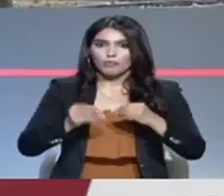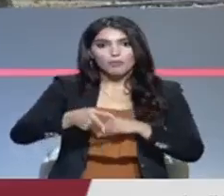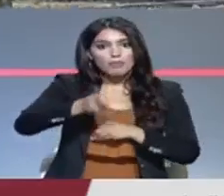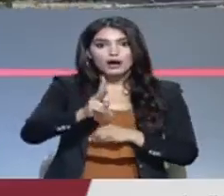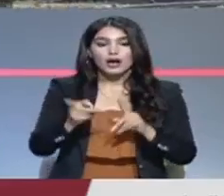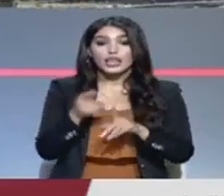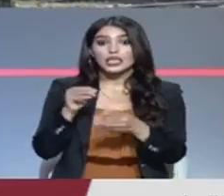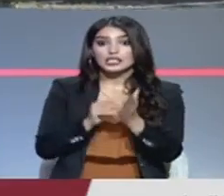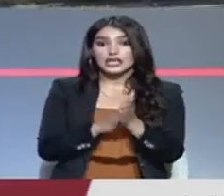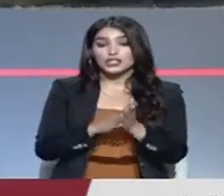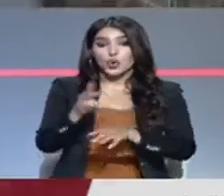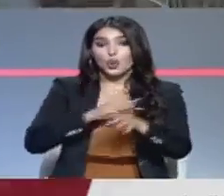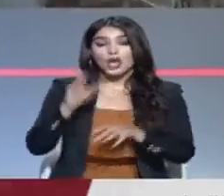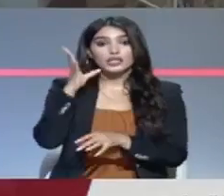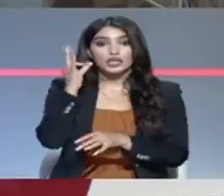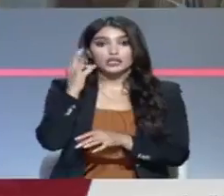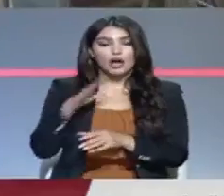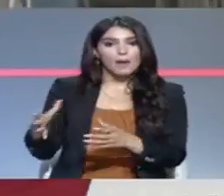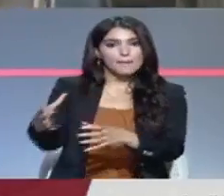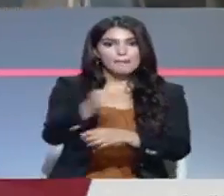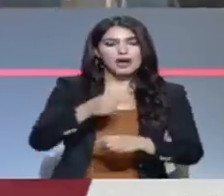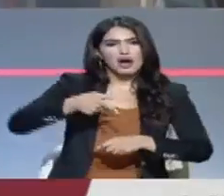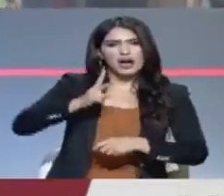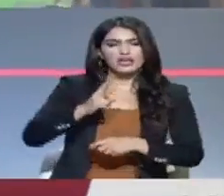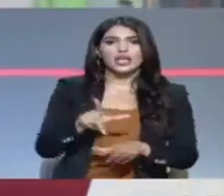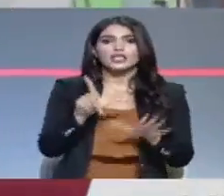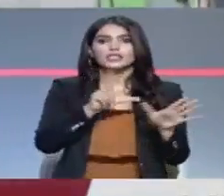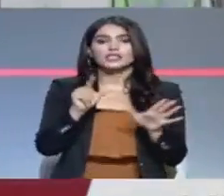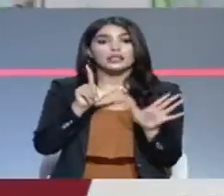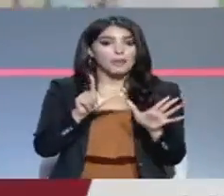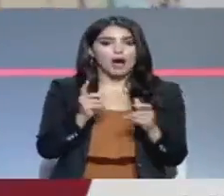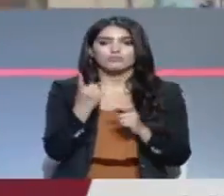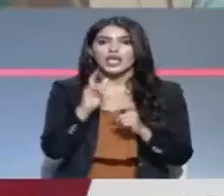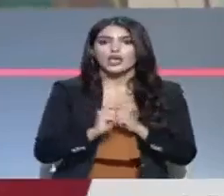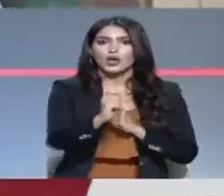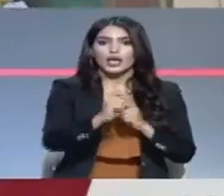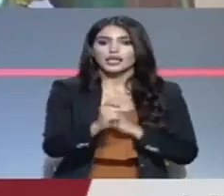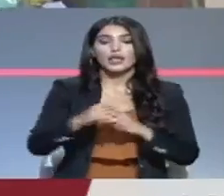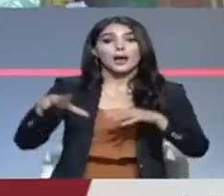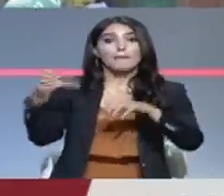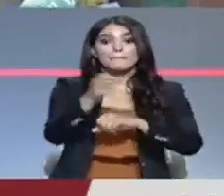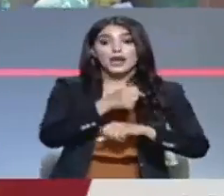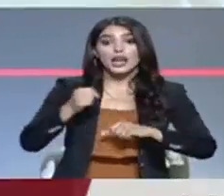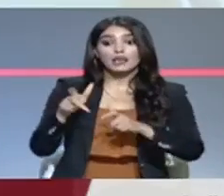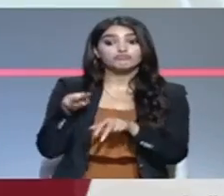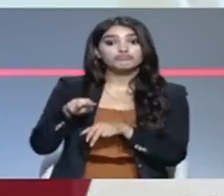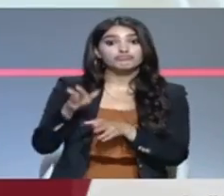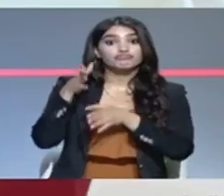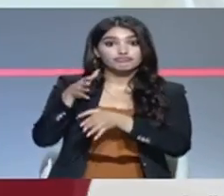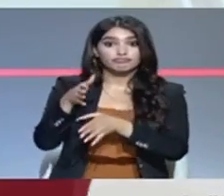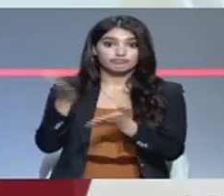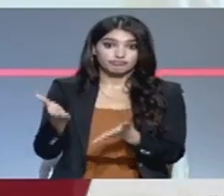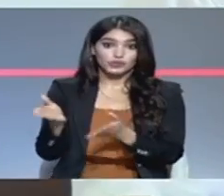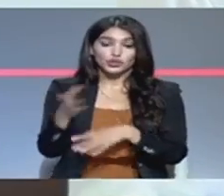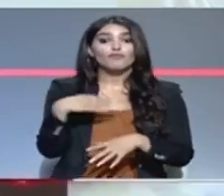مؤخرا دائرة القصرين استحواذا على أكثر من 7 هكتارات من الملك الحديدي العمومي. رأوا أنه